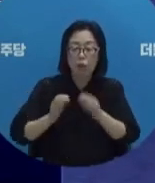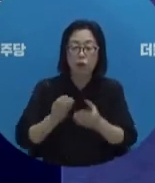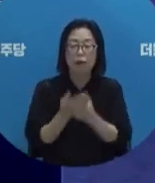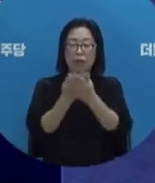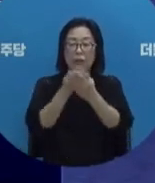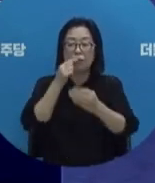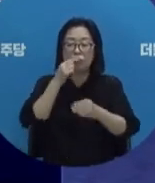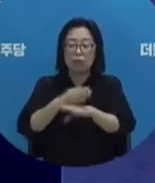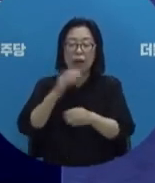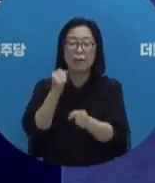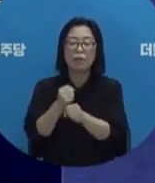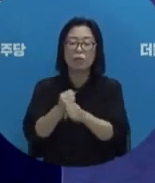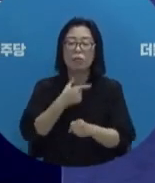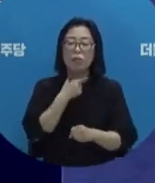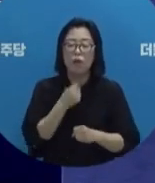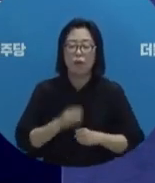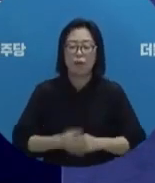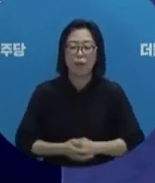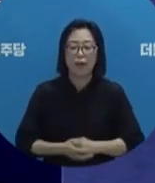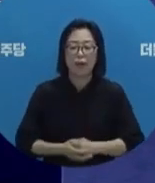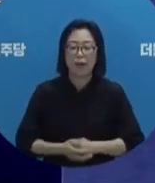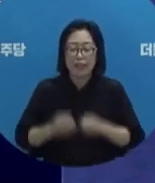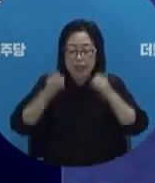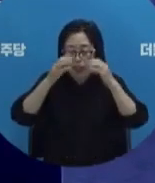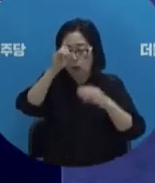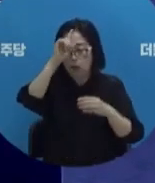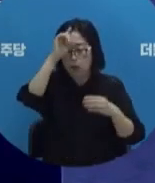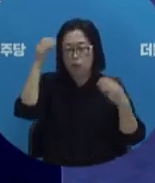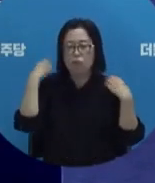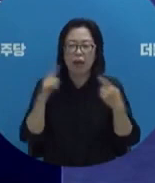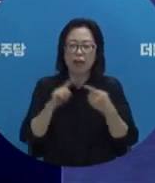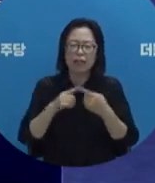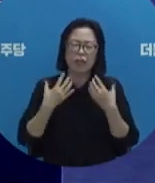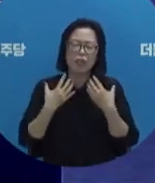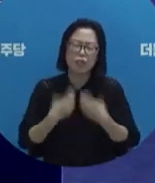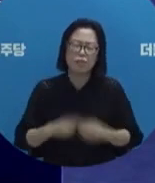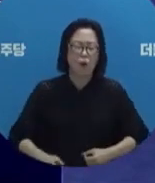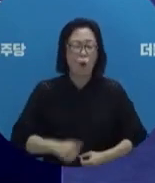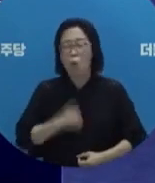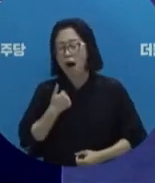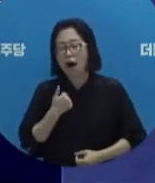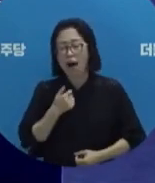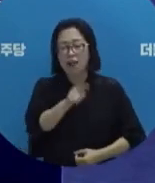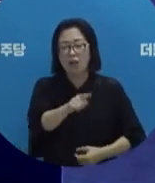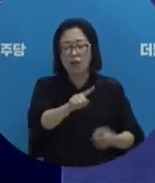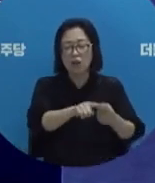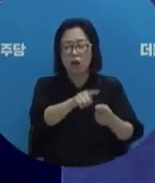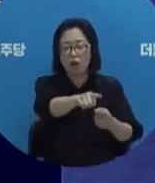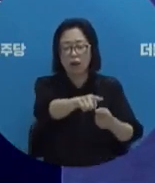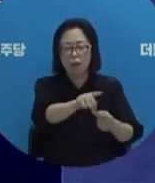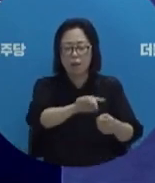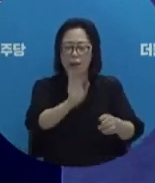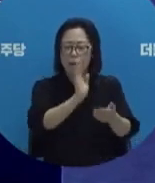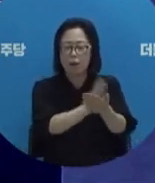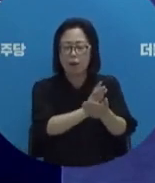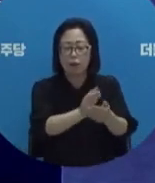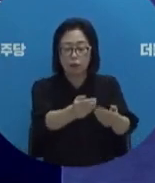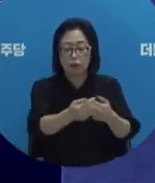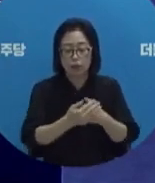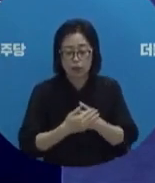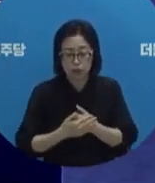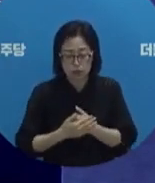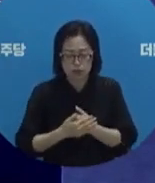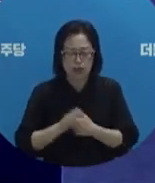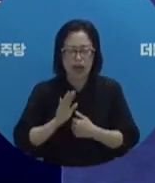민주당을 만들겠습니다 새 정부에 대한 실망과 분노가 민주당에 대한 지지로 이어지지 못하고